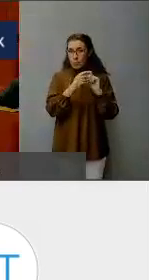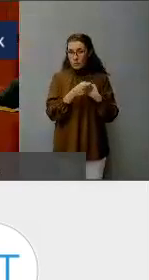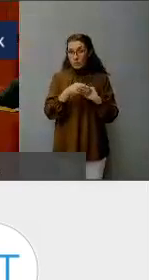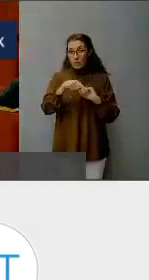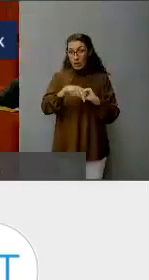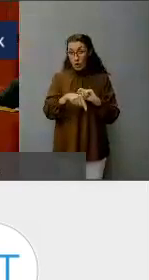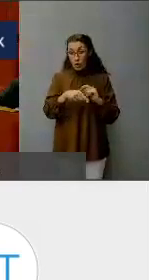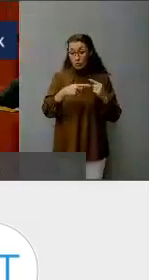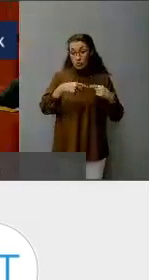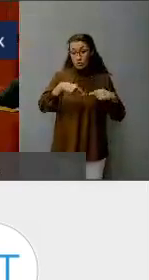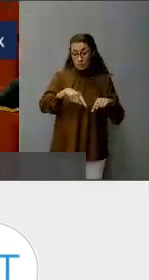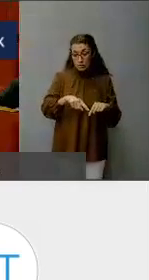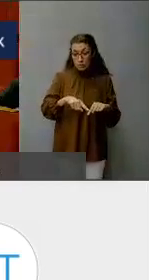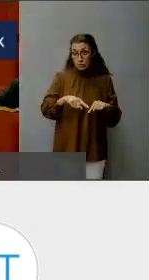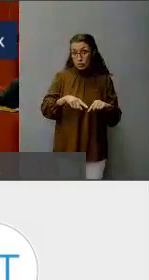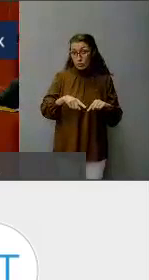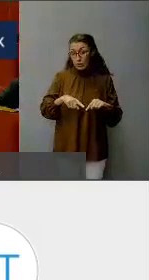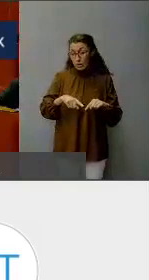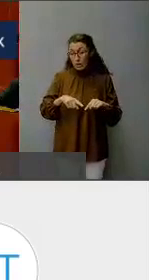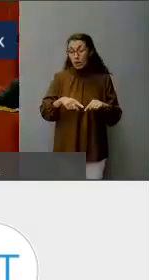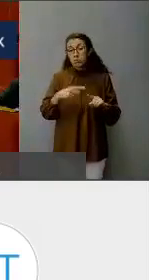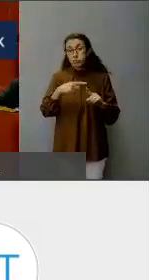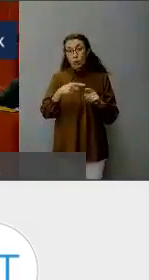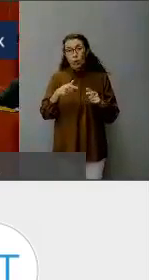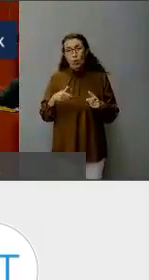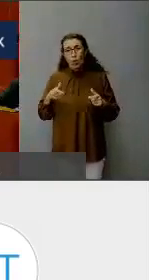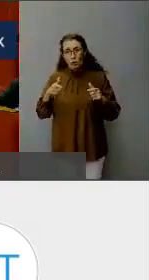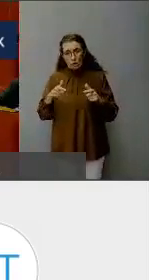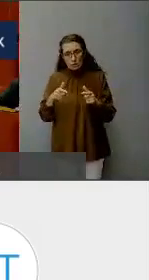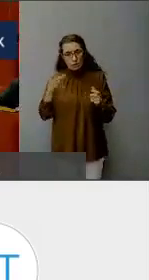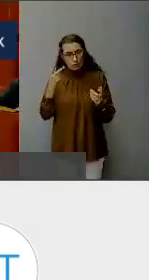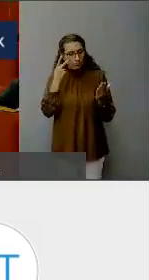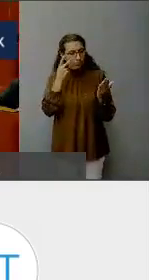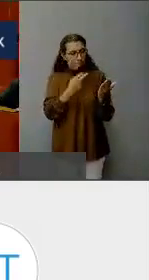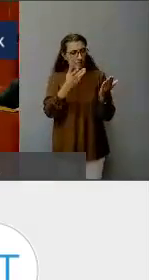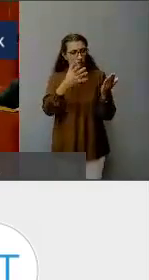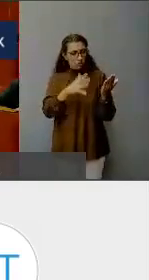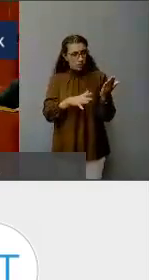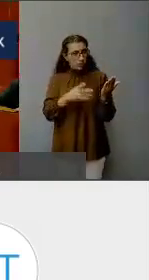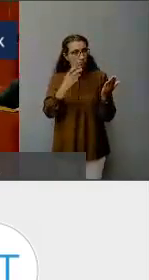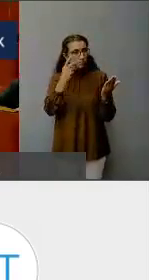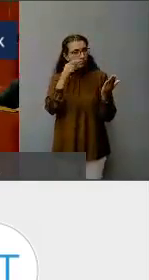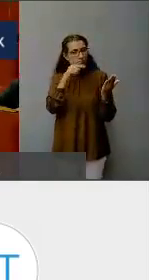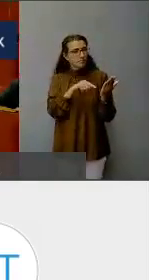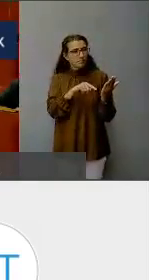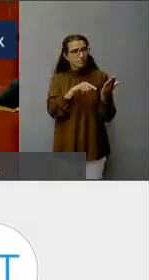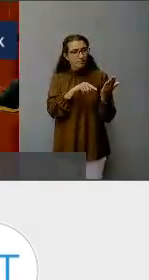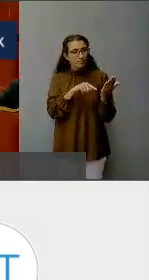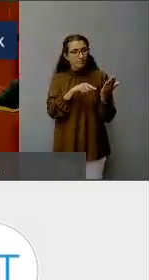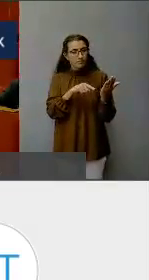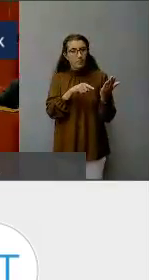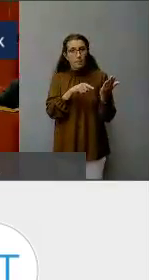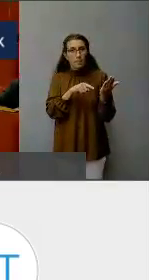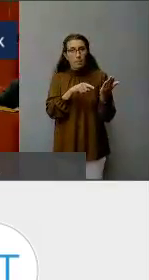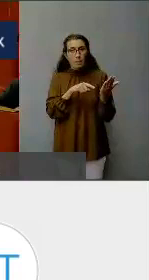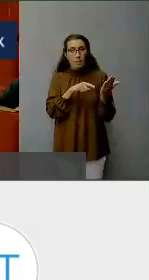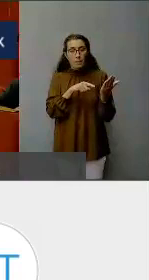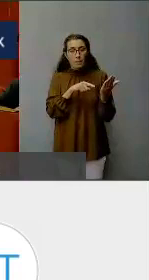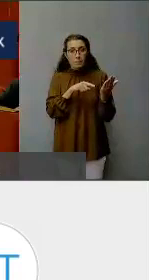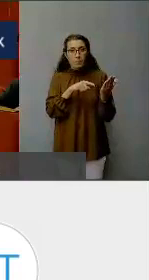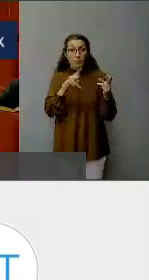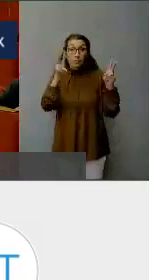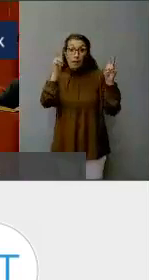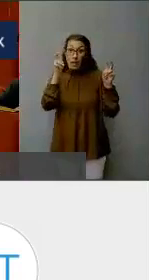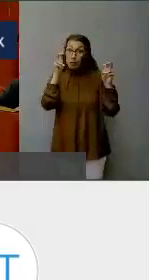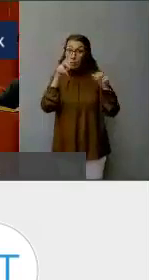diverse sedute di commissione ponga al centro anche uno dei temi che è